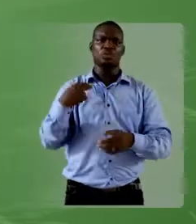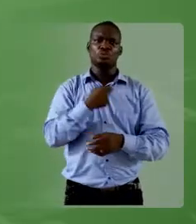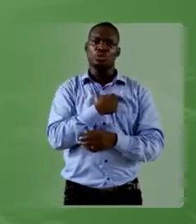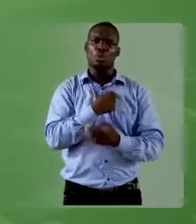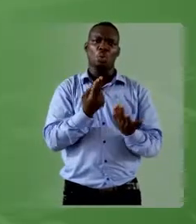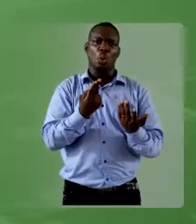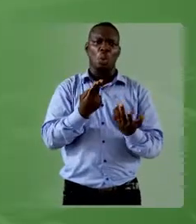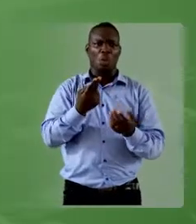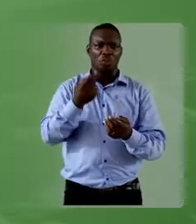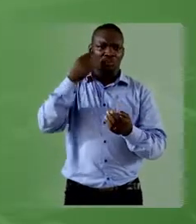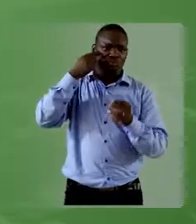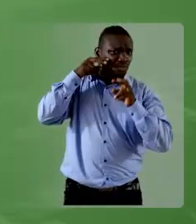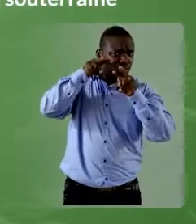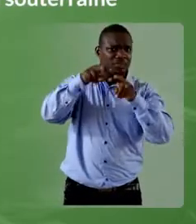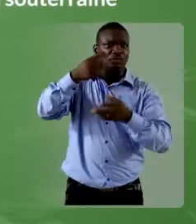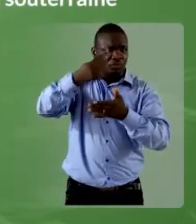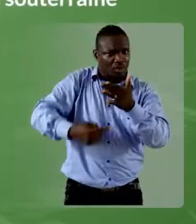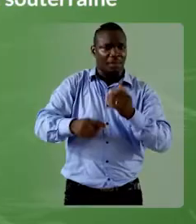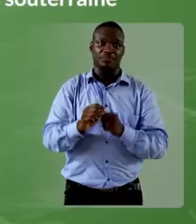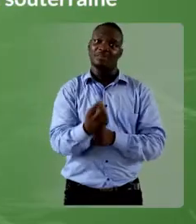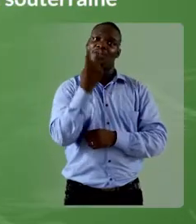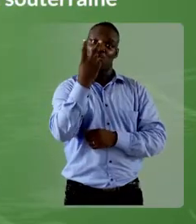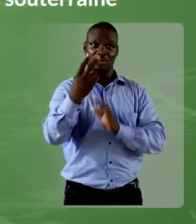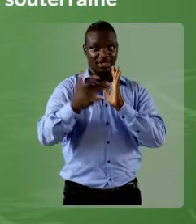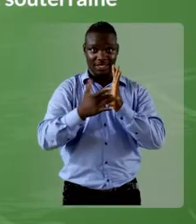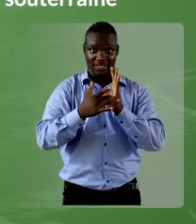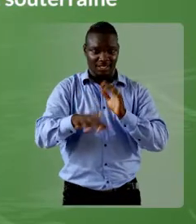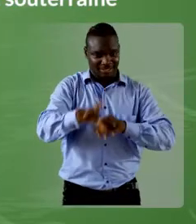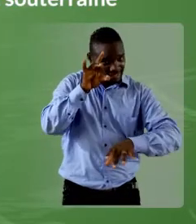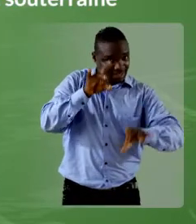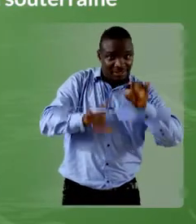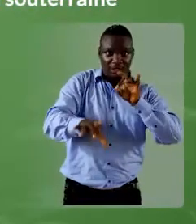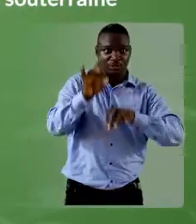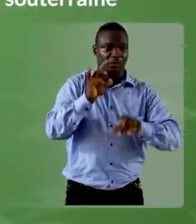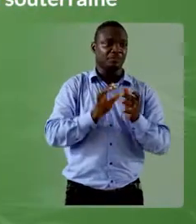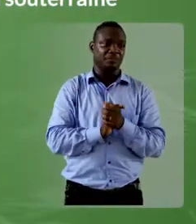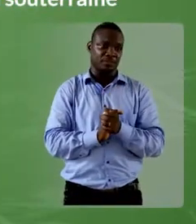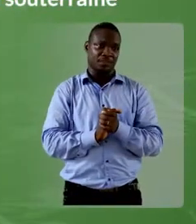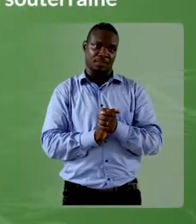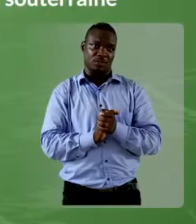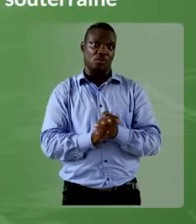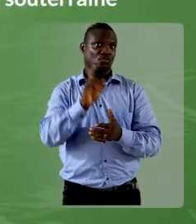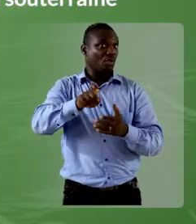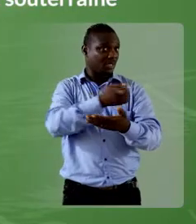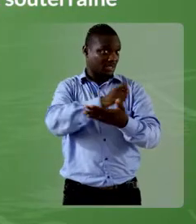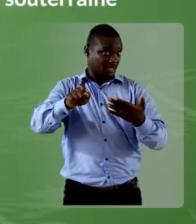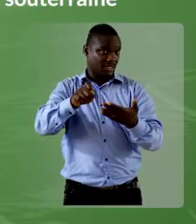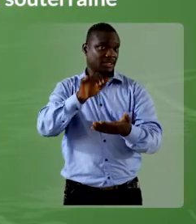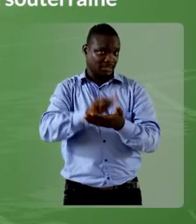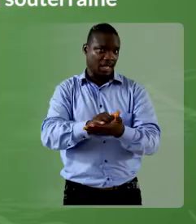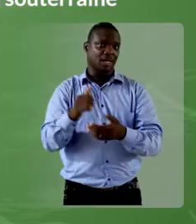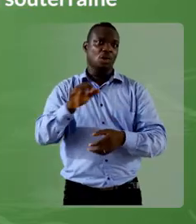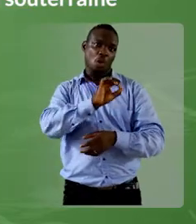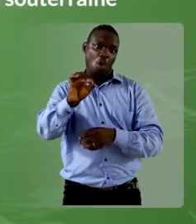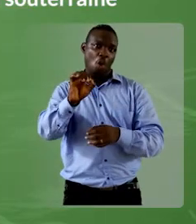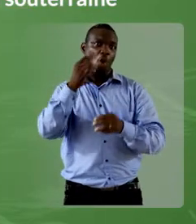observe 2 techniques d'extraction. Donc, au niveau du résultat, vous notez que on